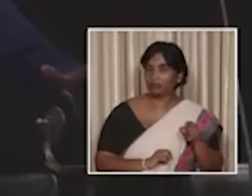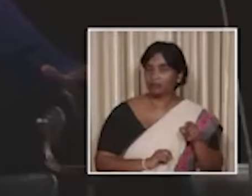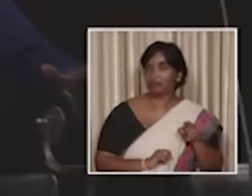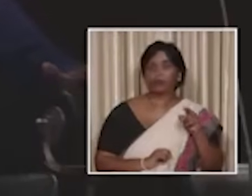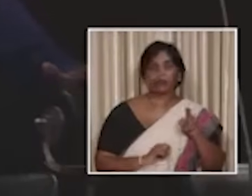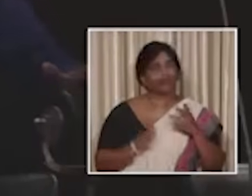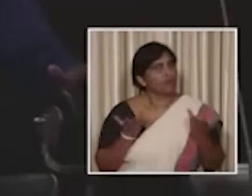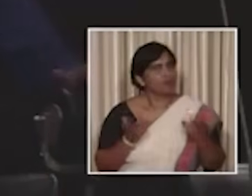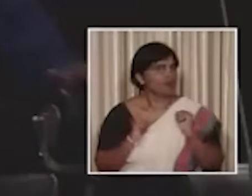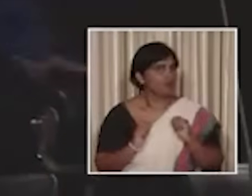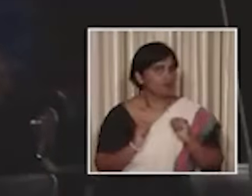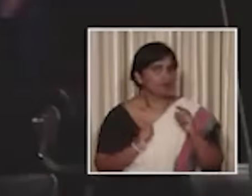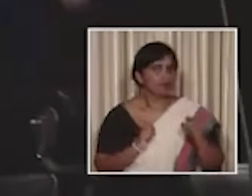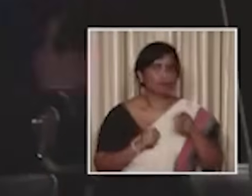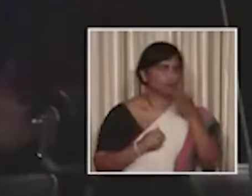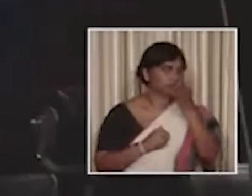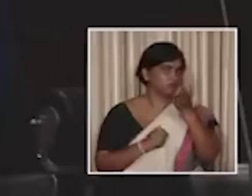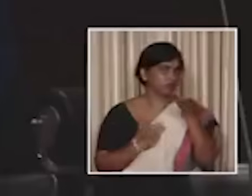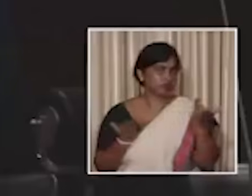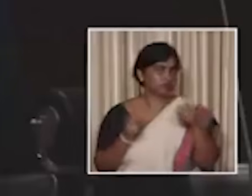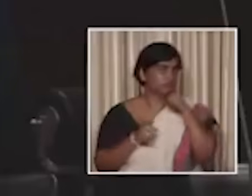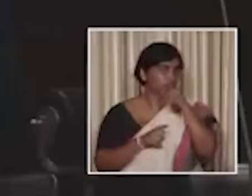you. You have to decide.